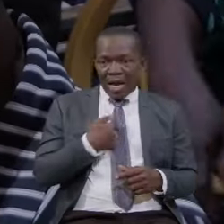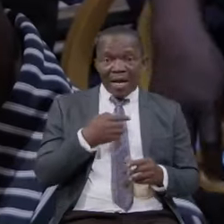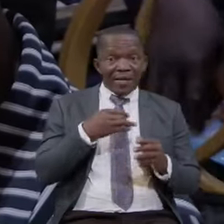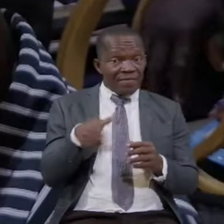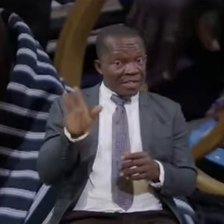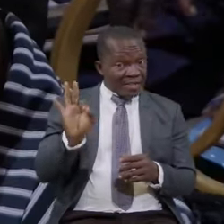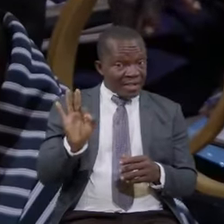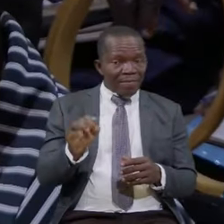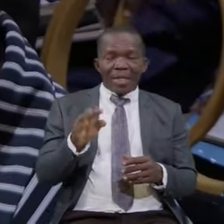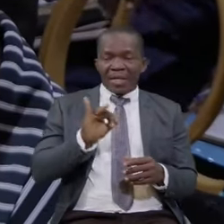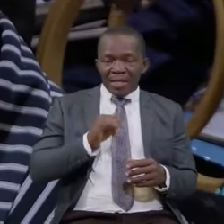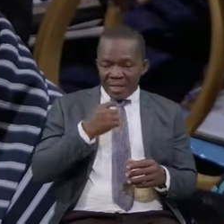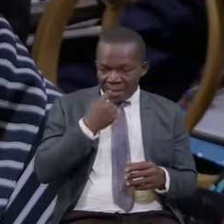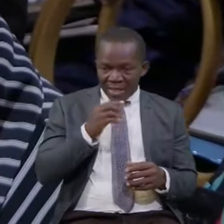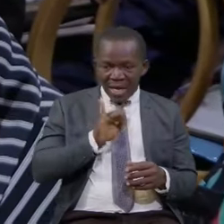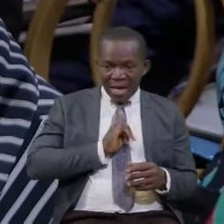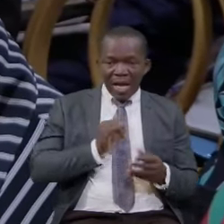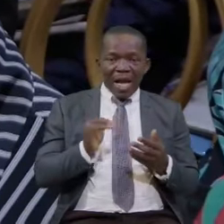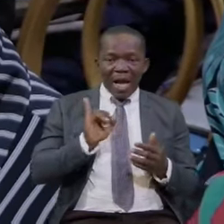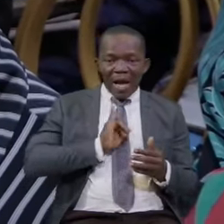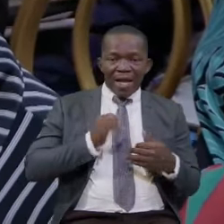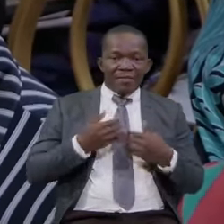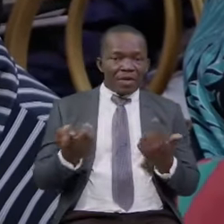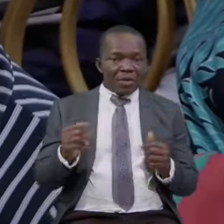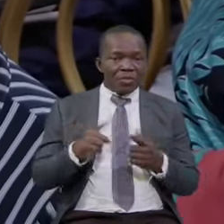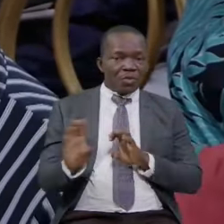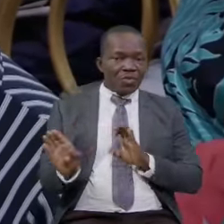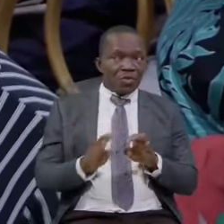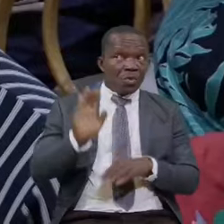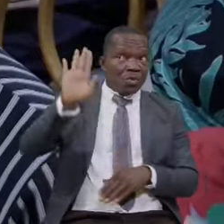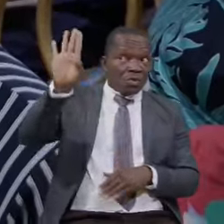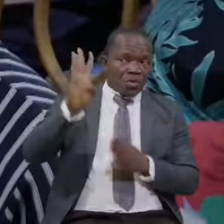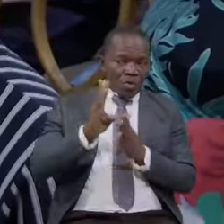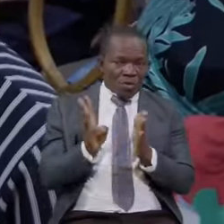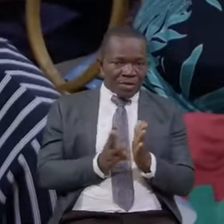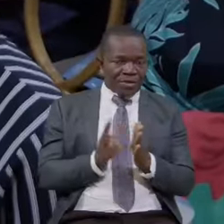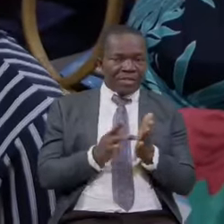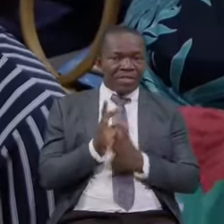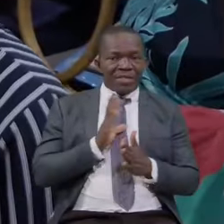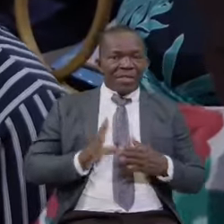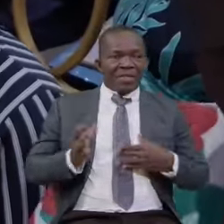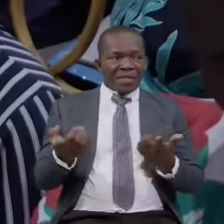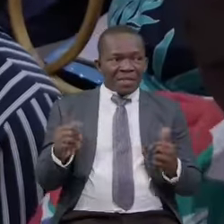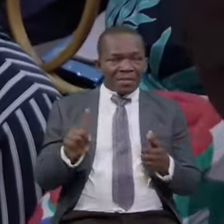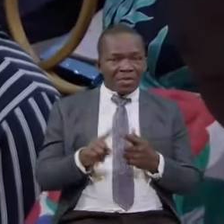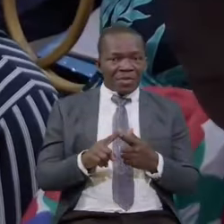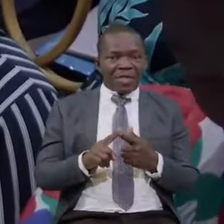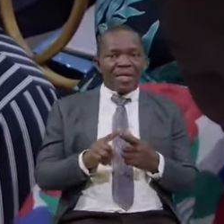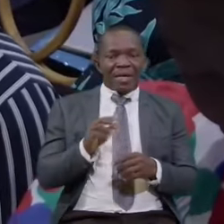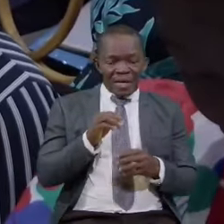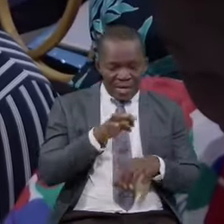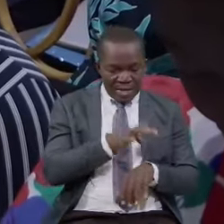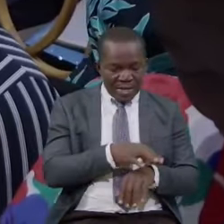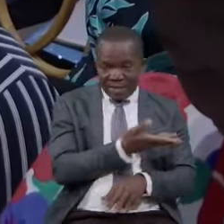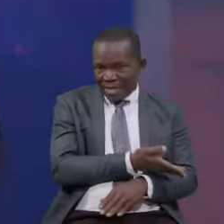ta volonté il a bouli il est venu sur la terre il est venu ici-bas et voici je